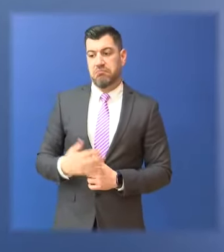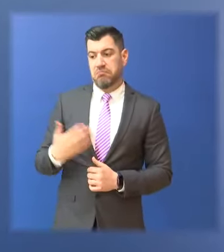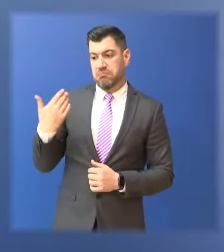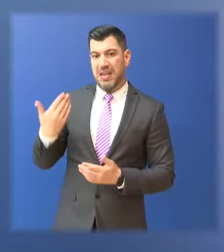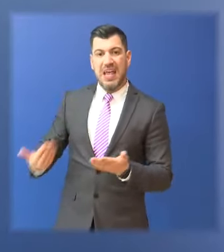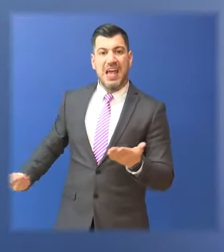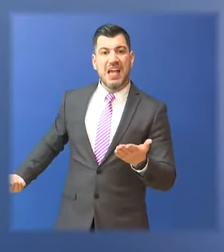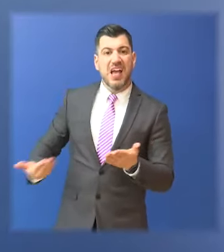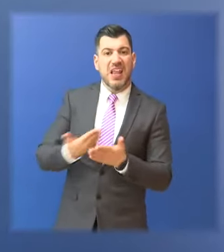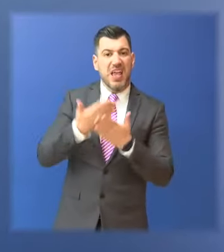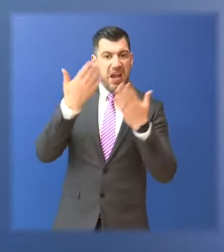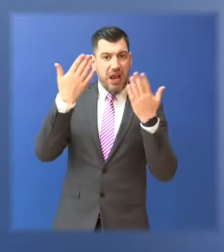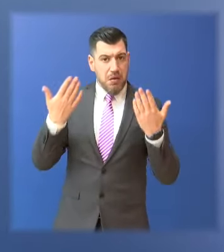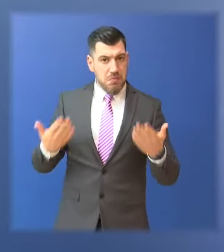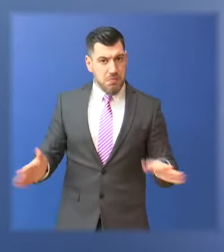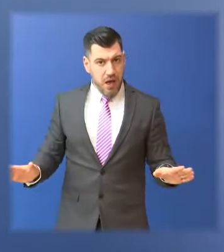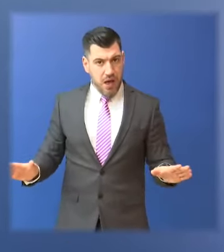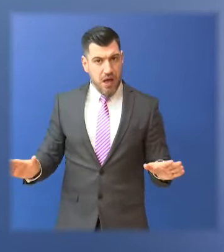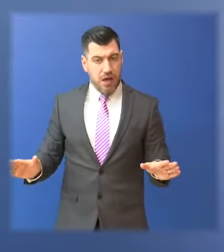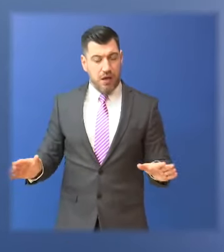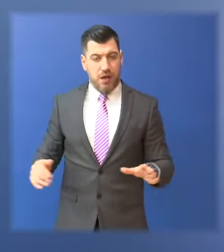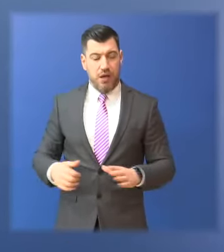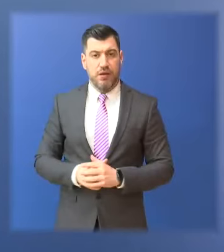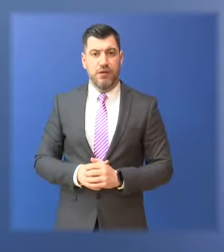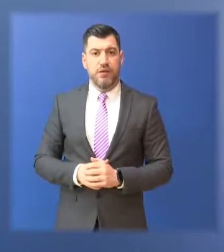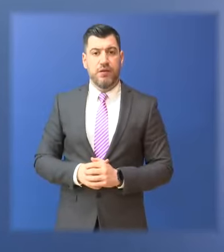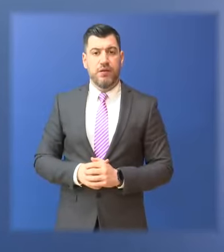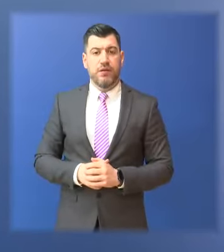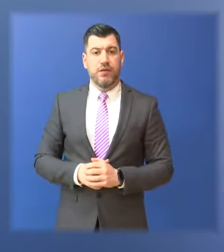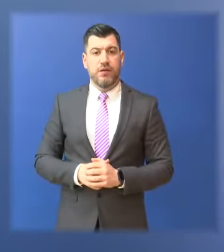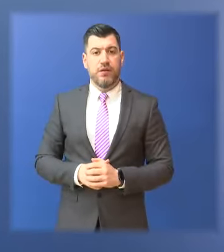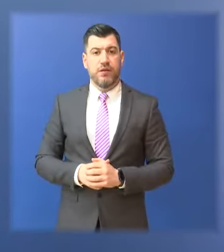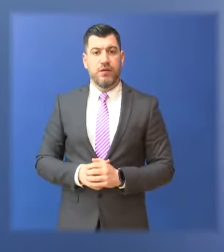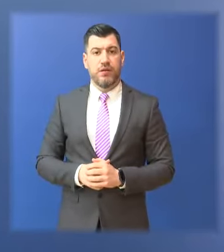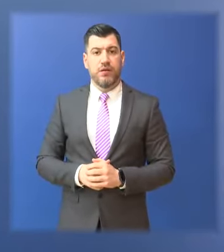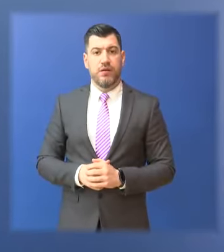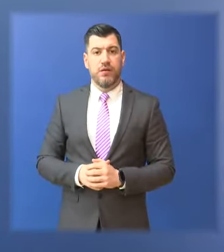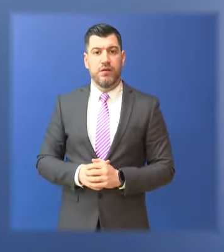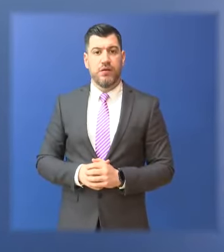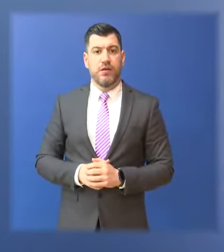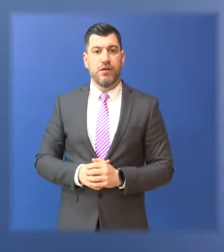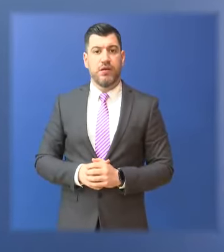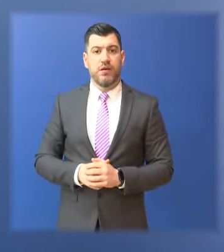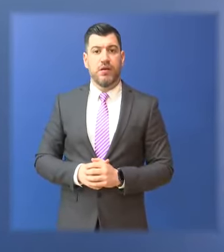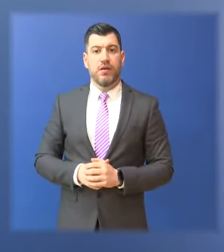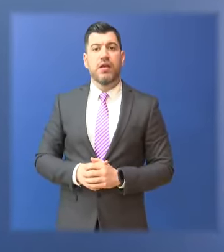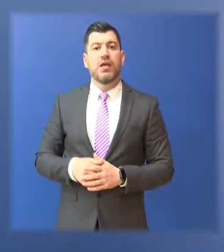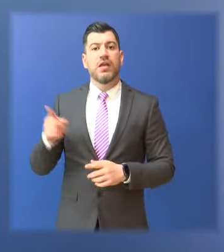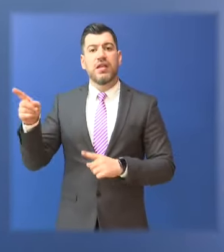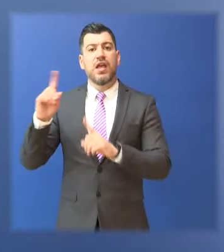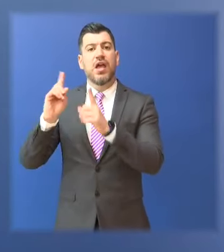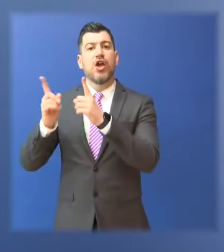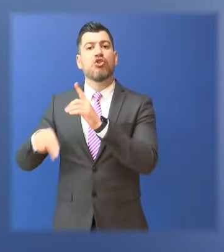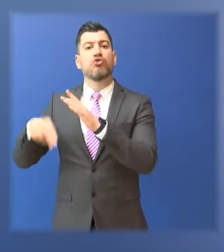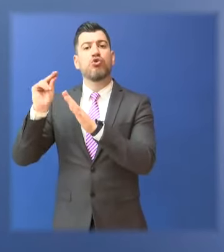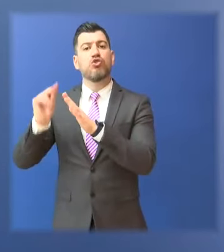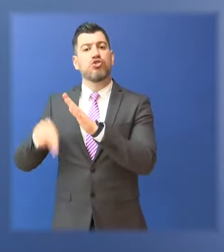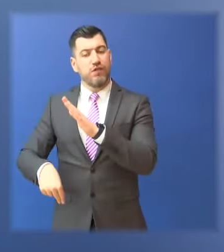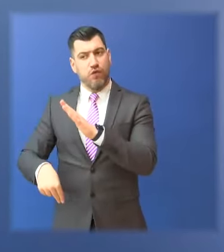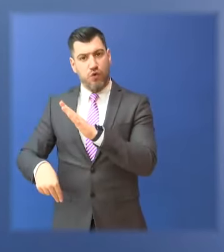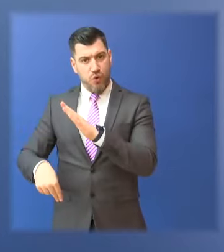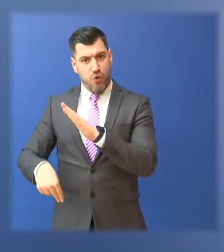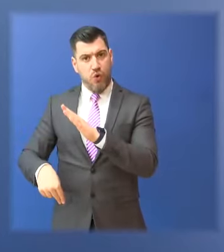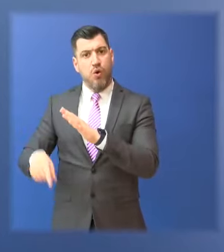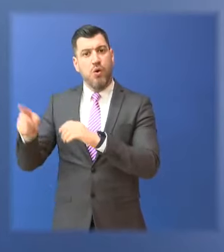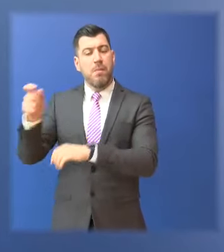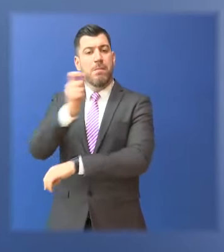με βάση την υπογραφή ενός συμφώνου που έχει υπογράψει με την UEFA και την FIFA, και ο ίδιος ο Πρωθυπουργός έχει συναντηθεί